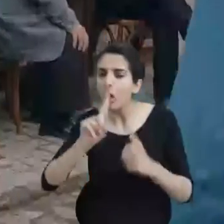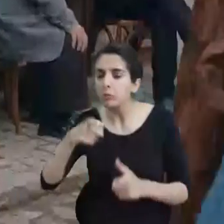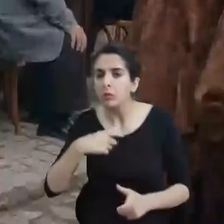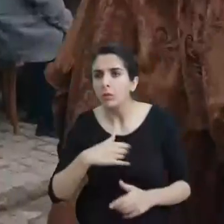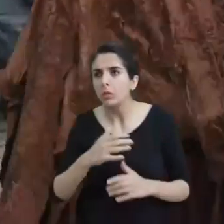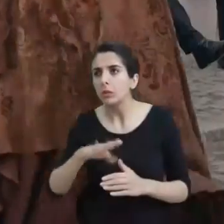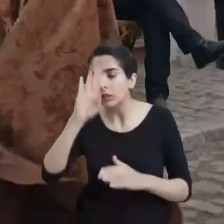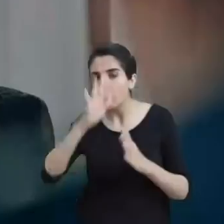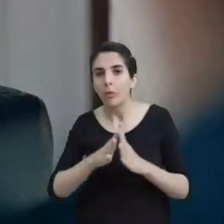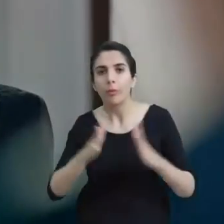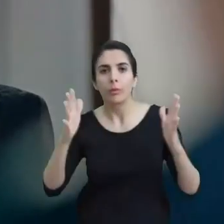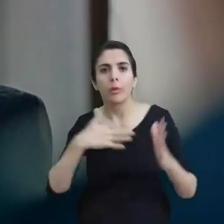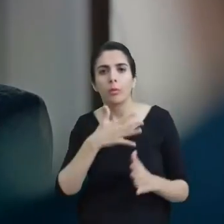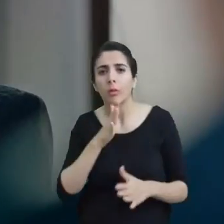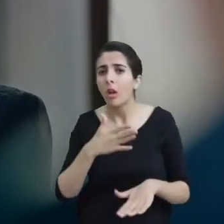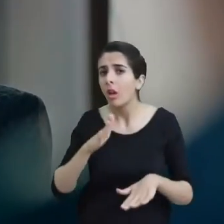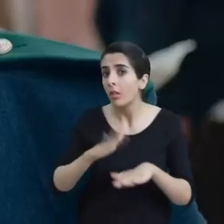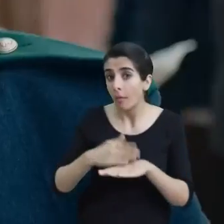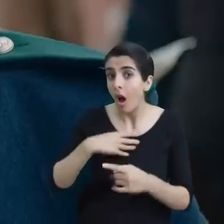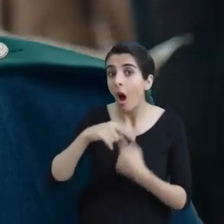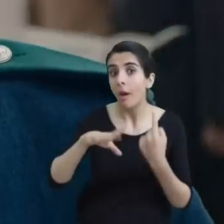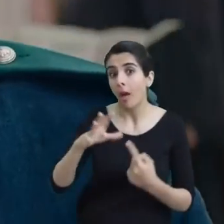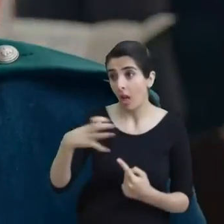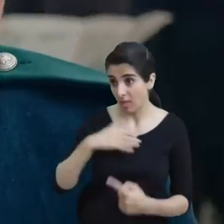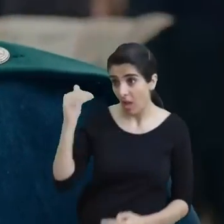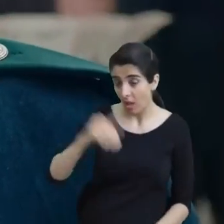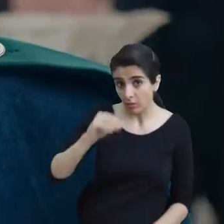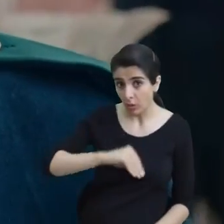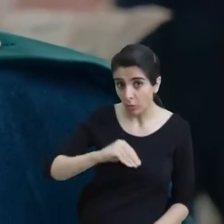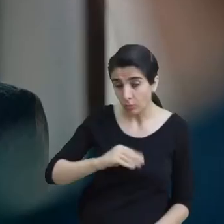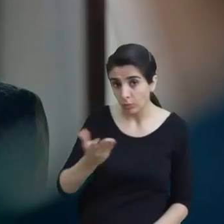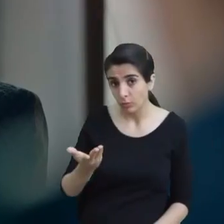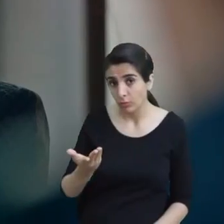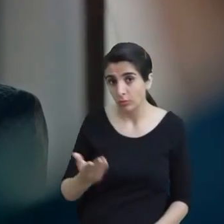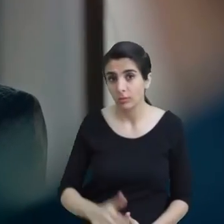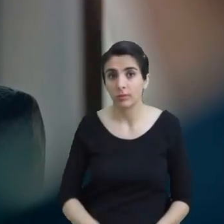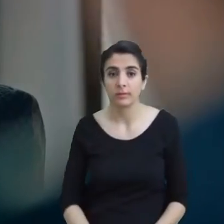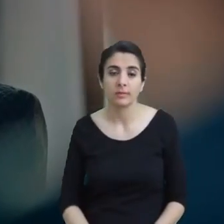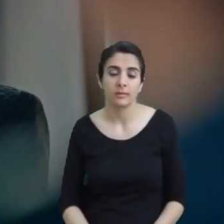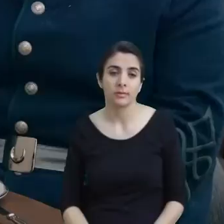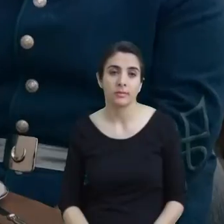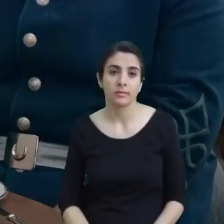Nereden bulacağız koca İstanbul'da? Ne yapacaktık? Biz aramayacaktık da adam kendi ayağıyla mı gelecek?